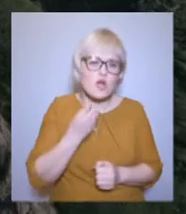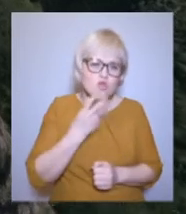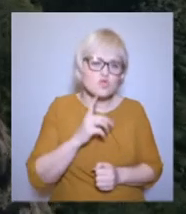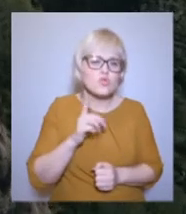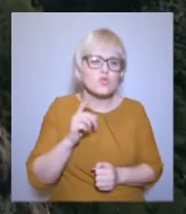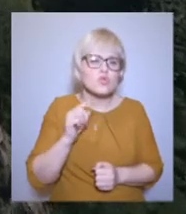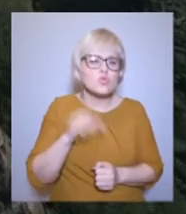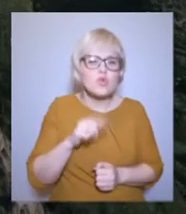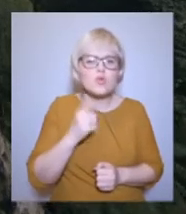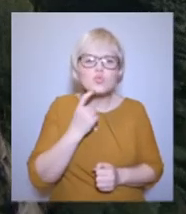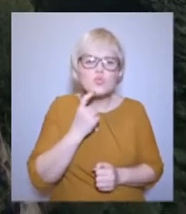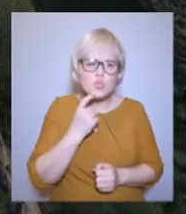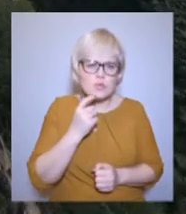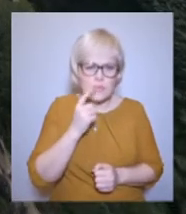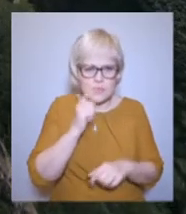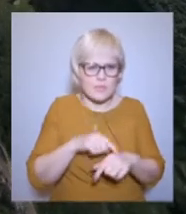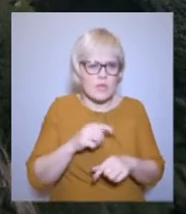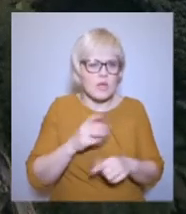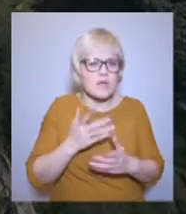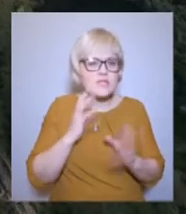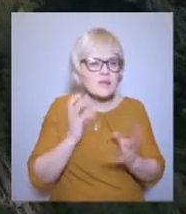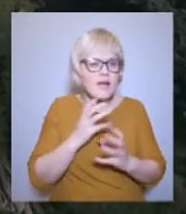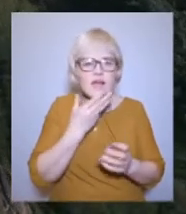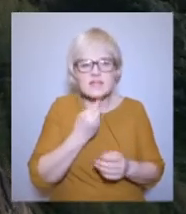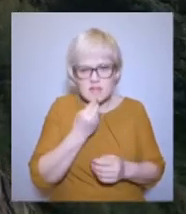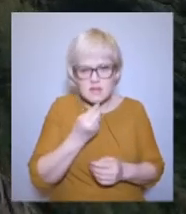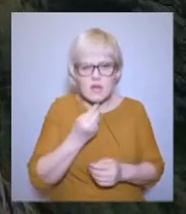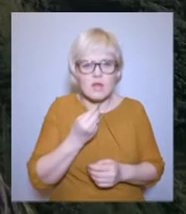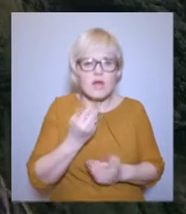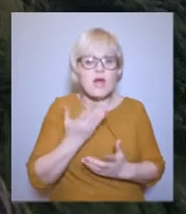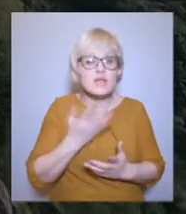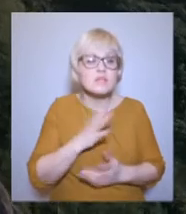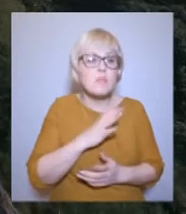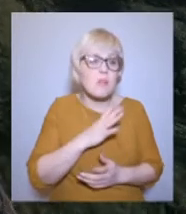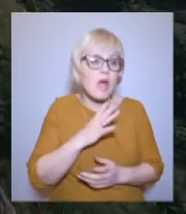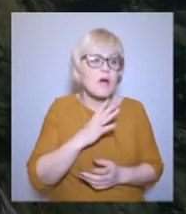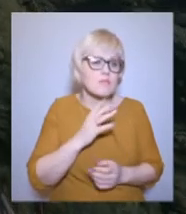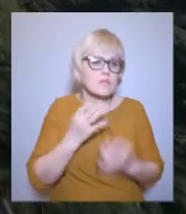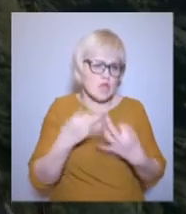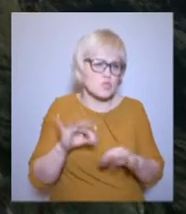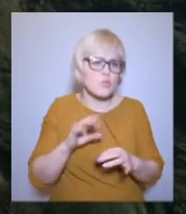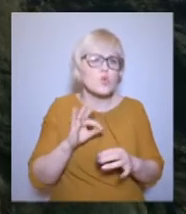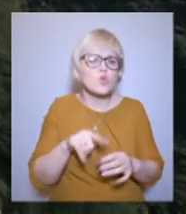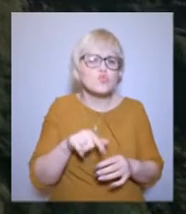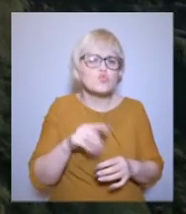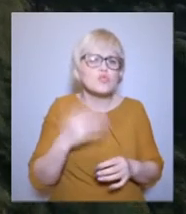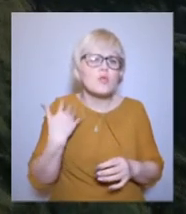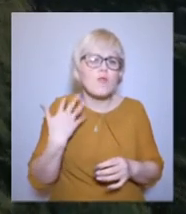Может, и хорошо, что труднодоступно. В таком виде все можно любоваться. А если бы была